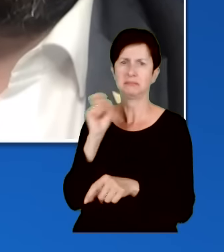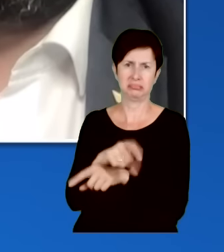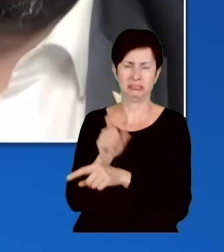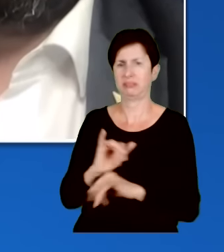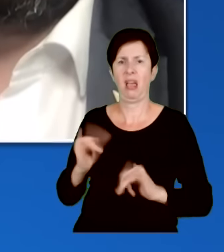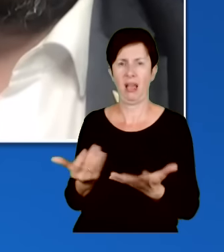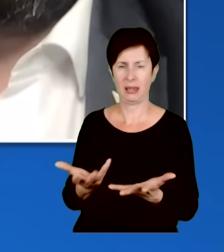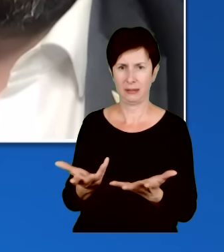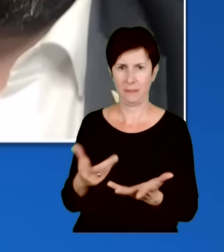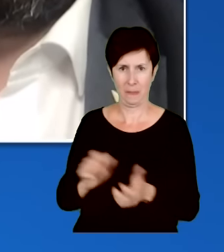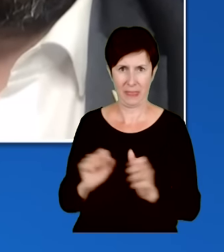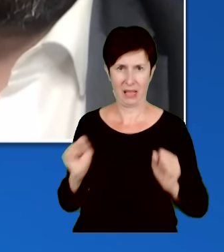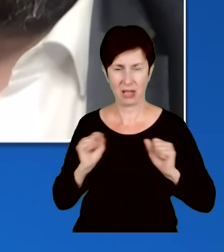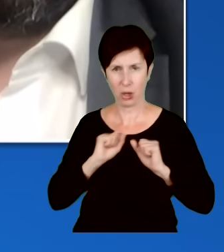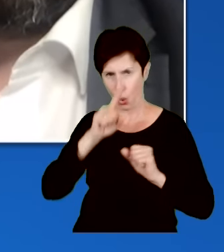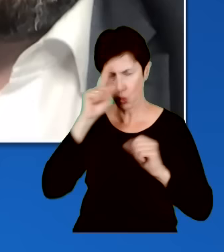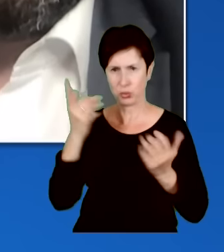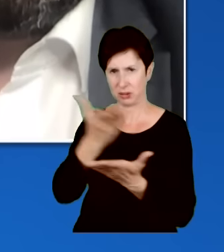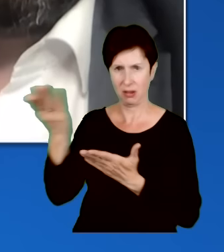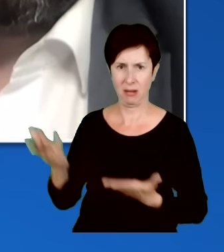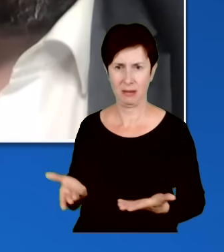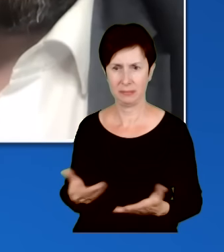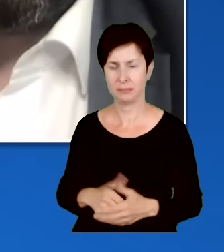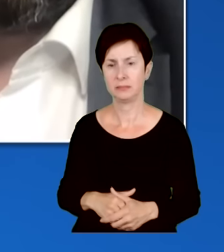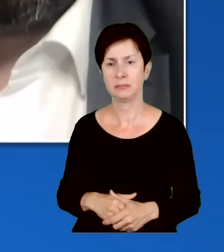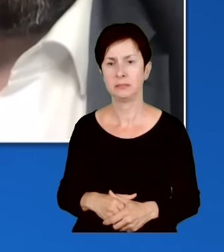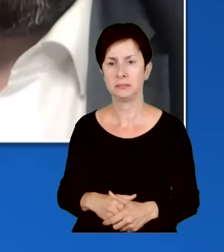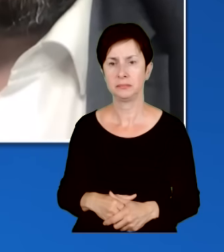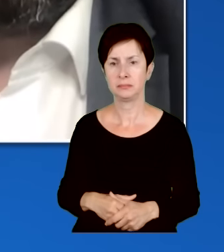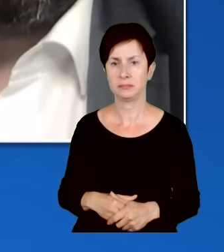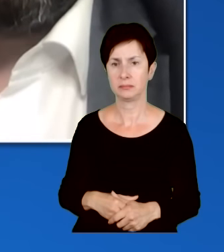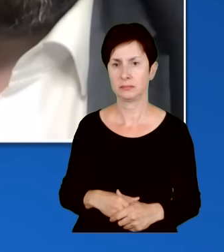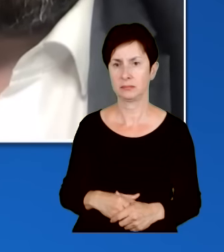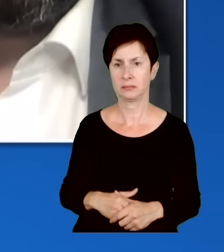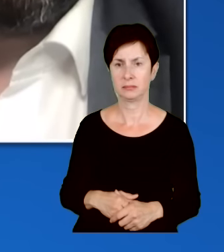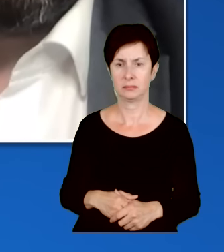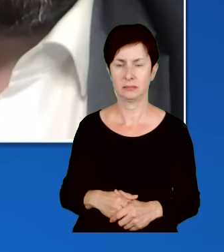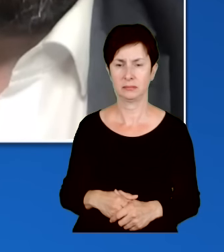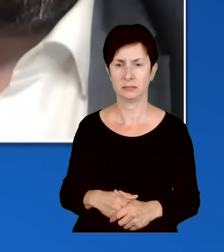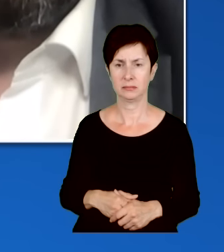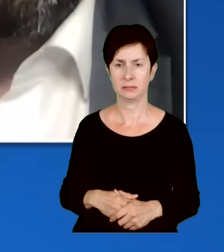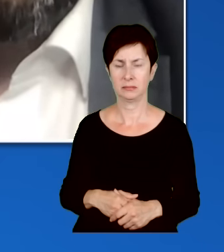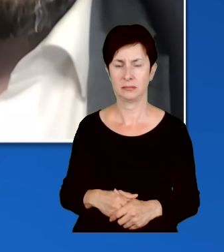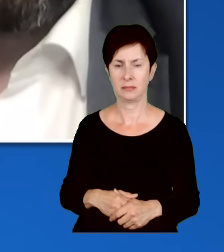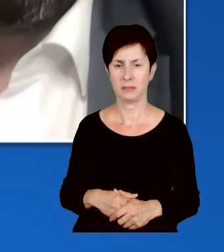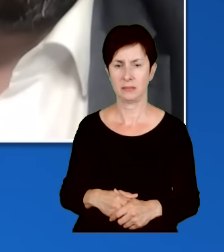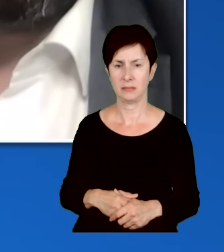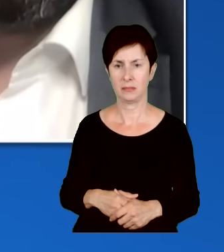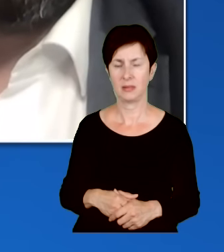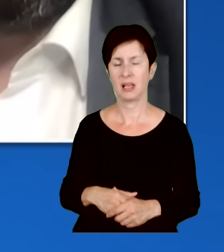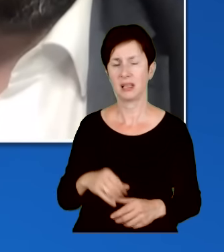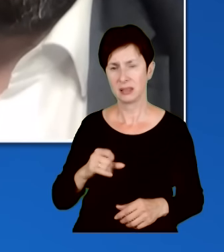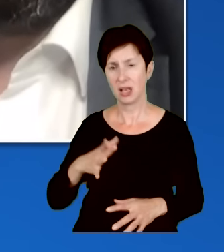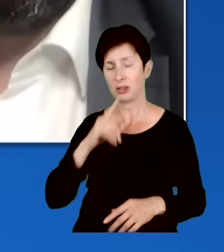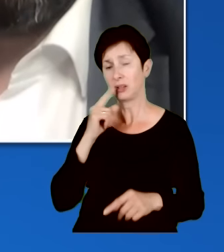szczerze tragedie ludzkie po sobie zostawia No oczywiście decyduje o wielu problemach